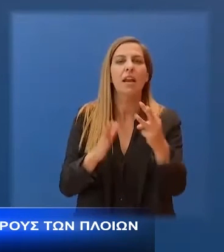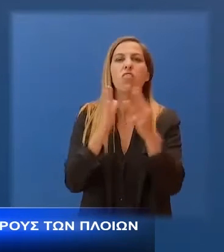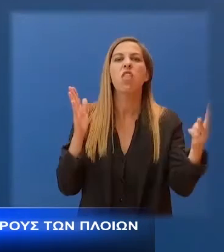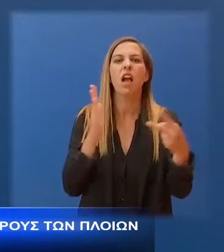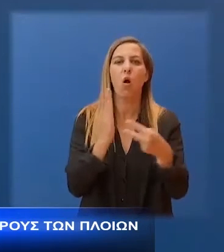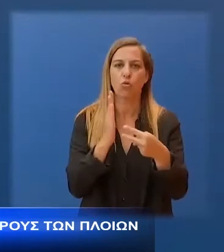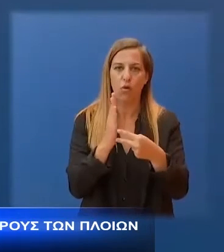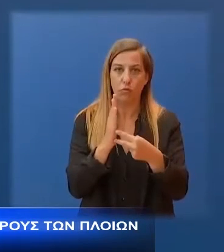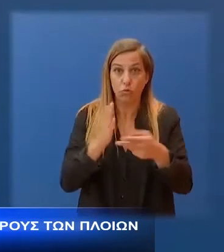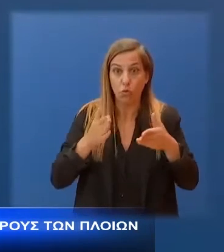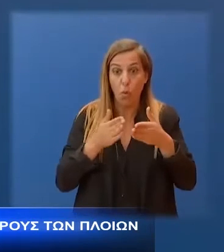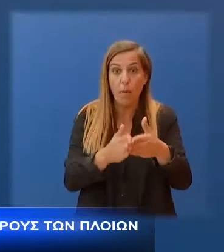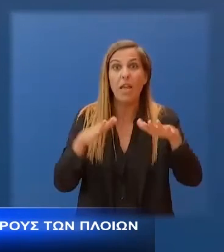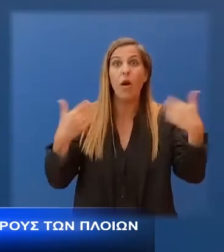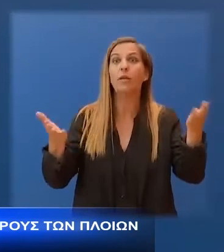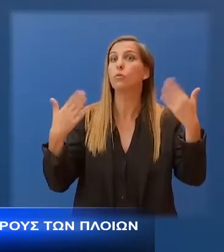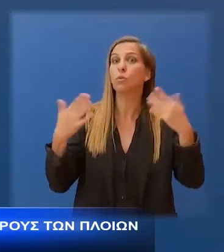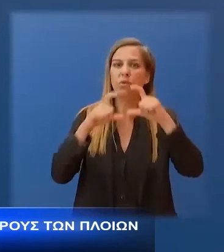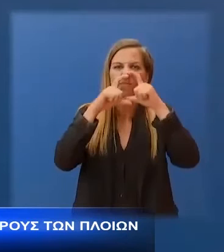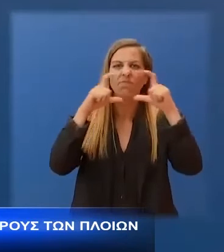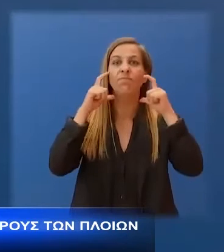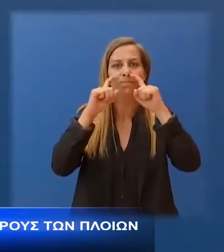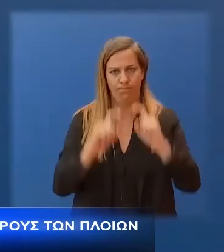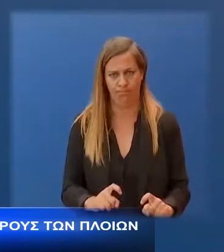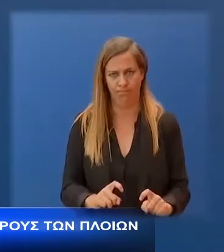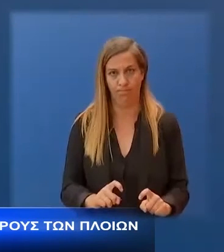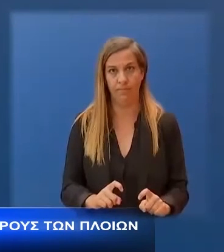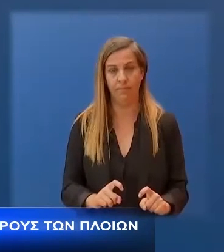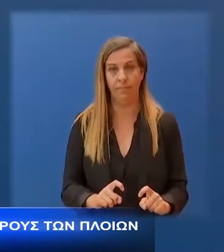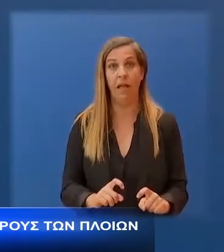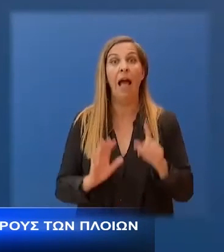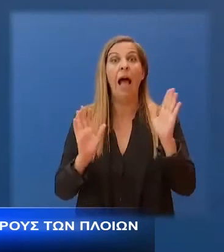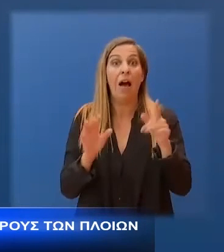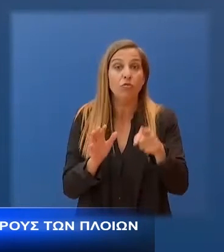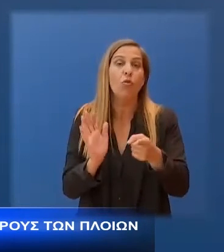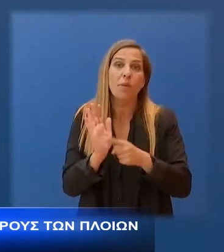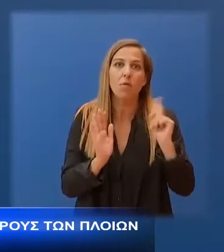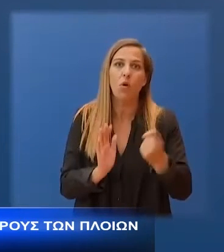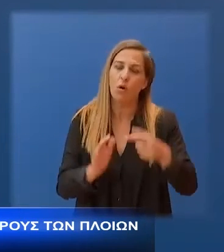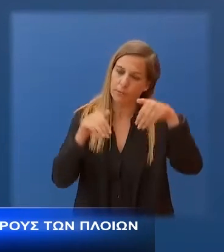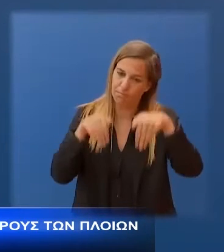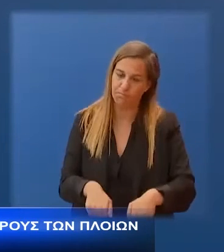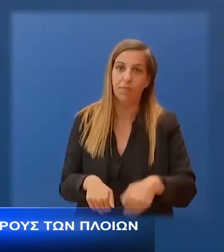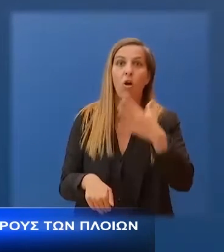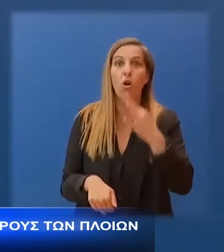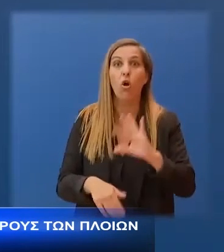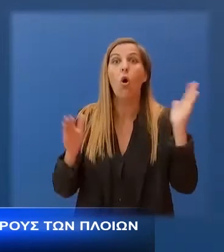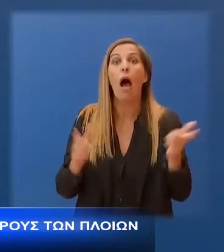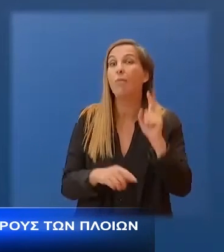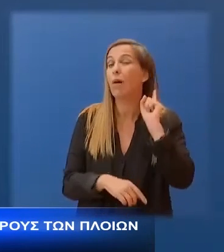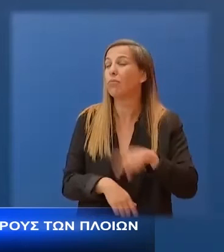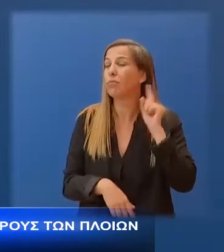Αυγούστου 2020. Η συμμόρφωση στο μέτρο αυτό είναι κρίσιμη, προκειμένου να μην ληφθούν